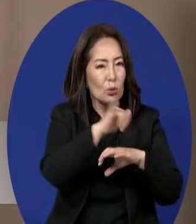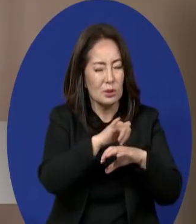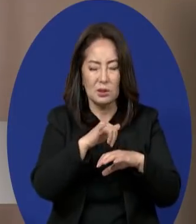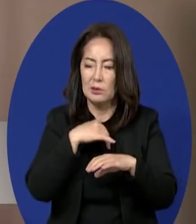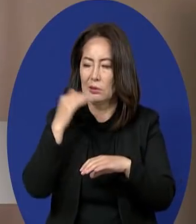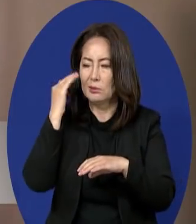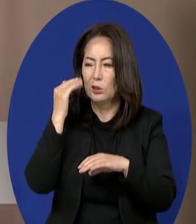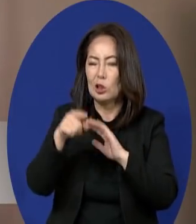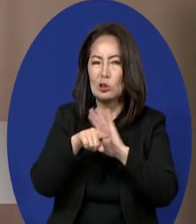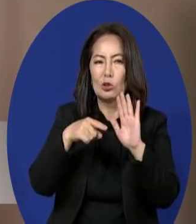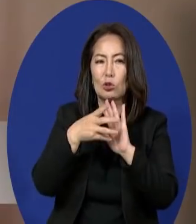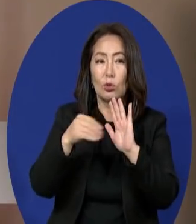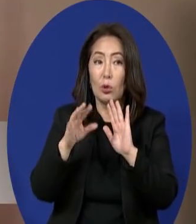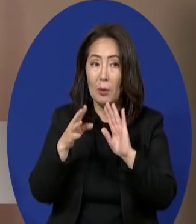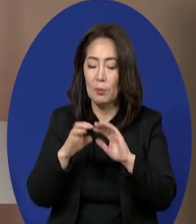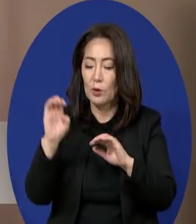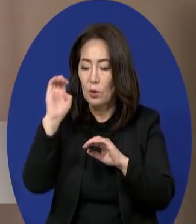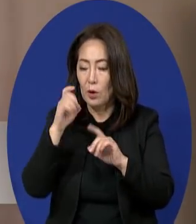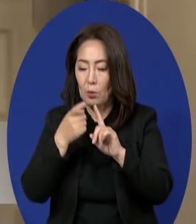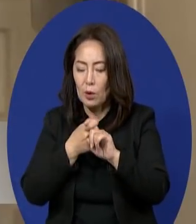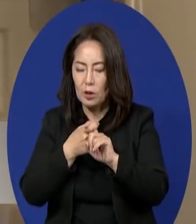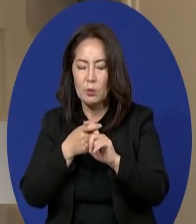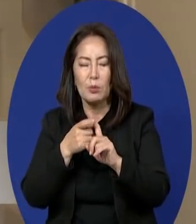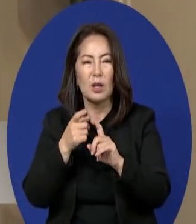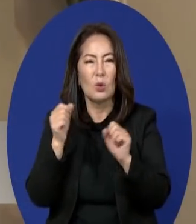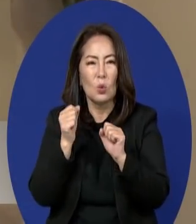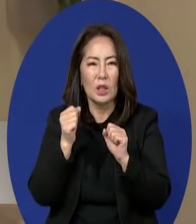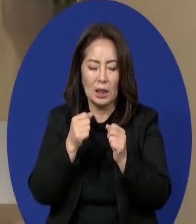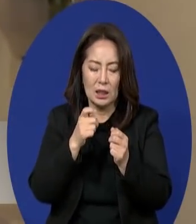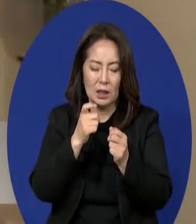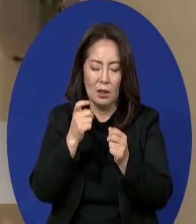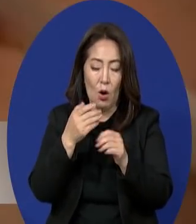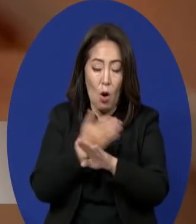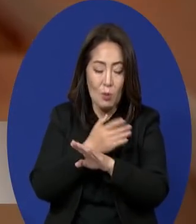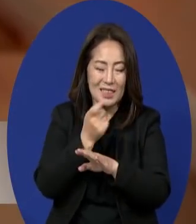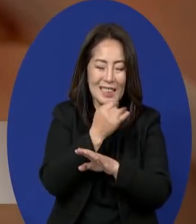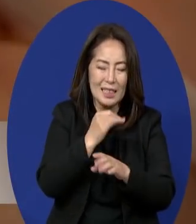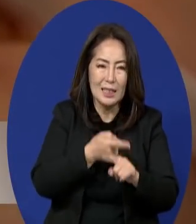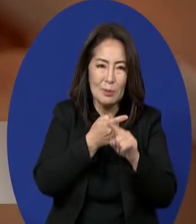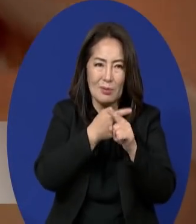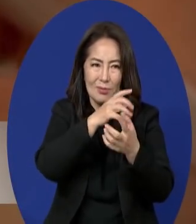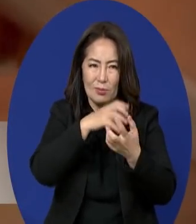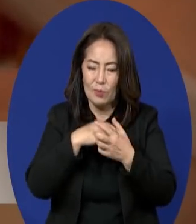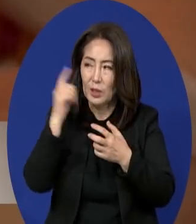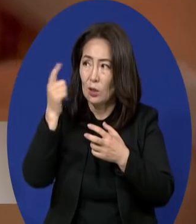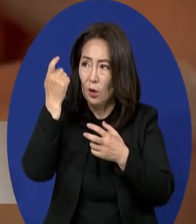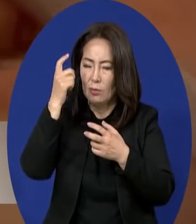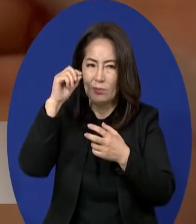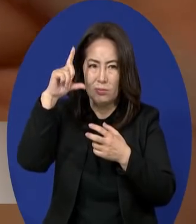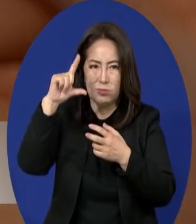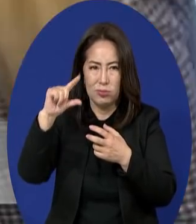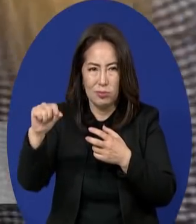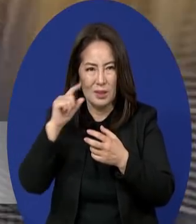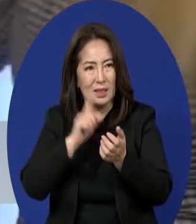байна. Европын холбоо өвлийн нийт хүйтнээс өмнө хийн нөөцөө нэмэгдүүлэх эрчим хүчний хэрэглээг бууруулах арга замуудыг эрэлхийлж байна. За эрчим хүчний